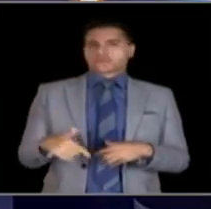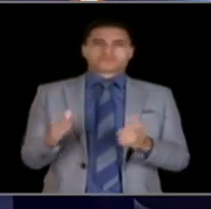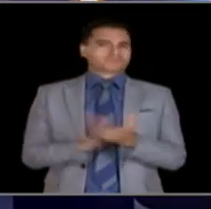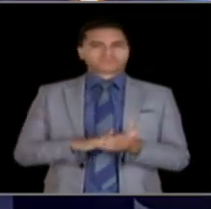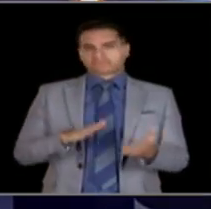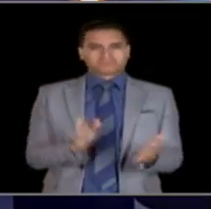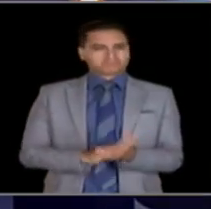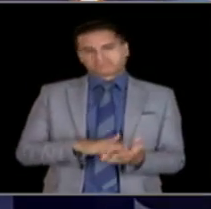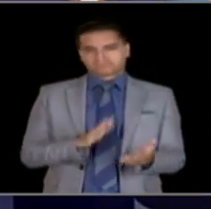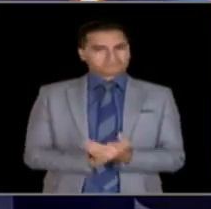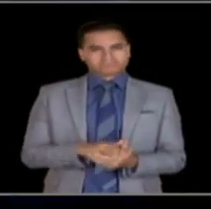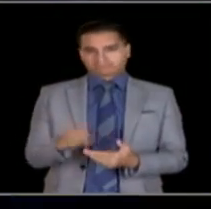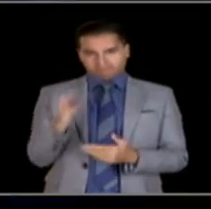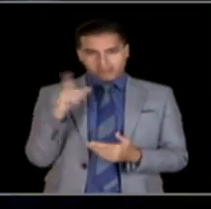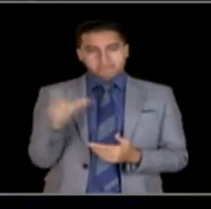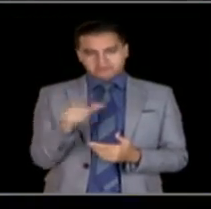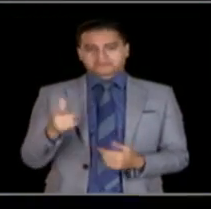صحيحة.